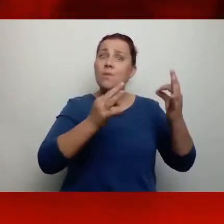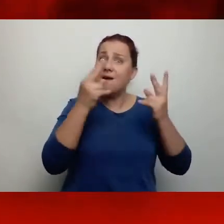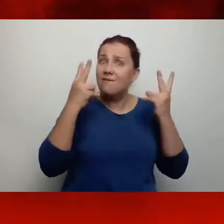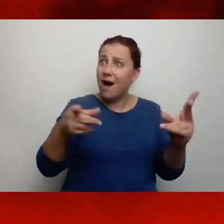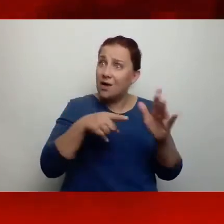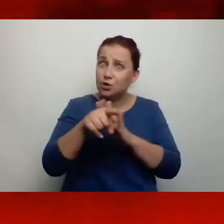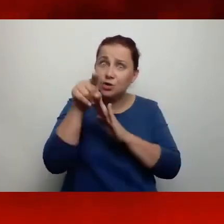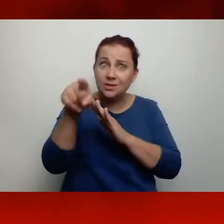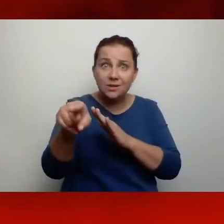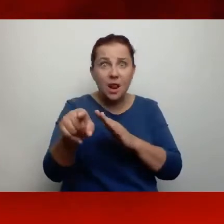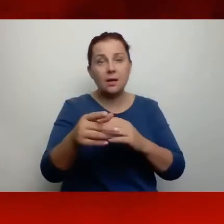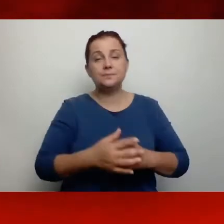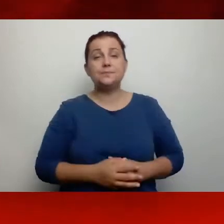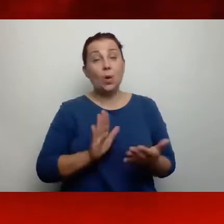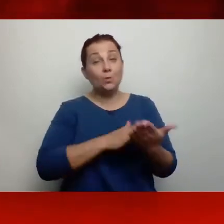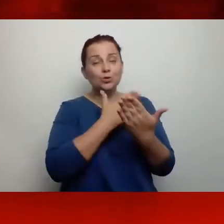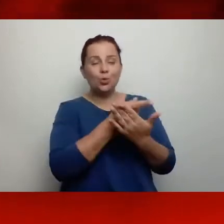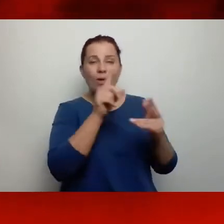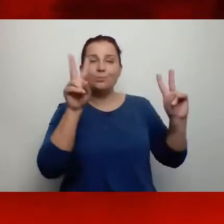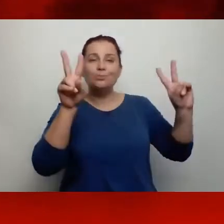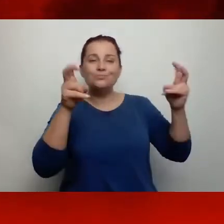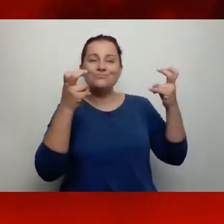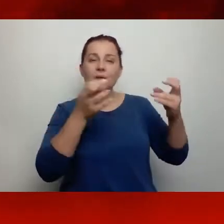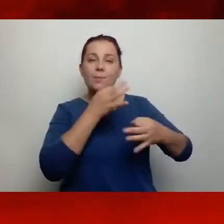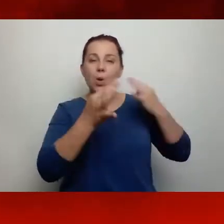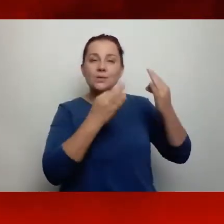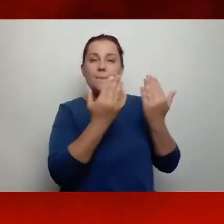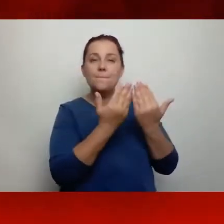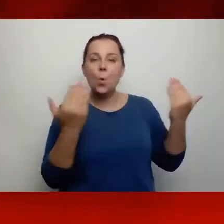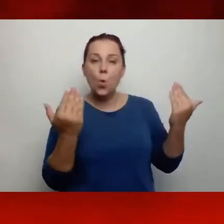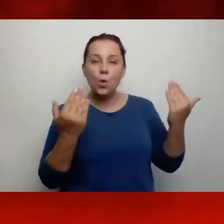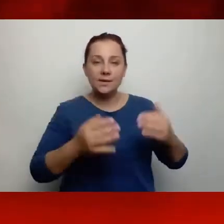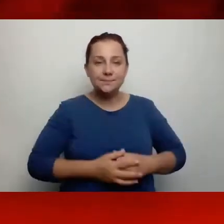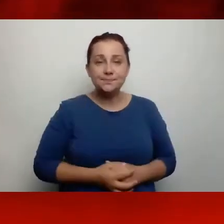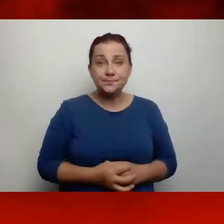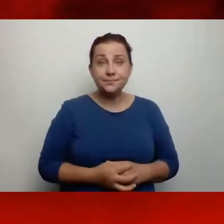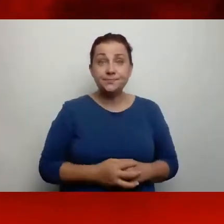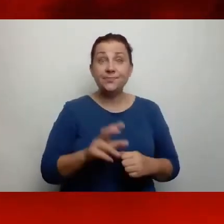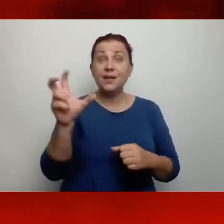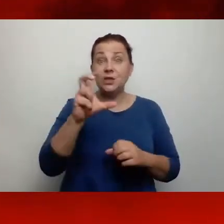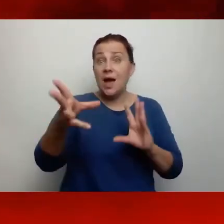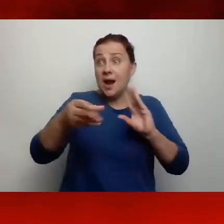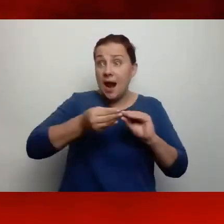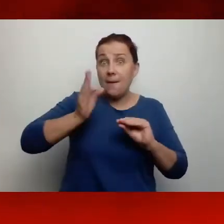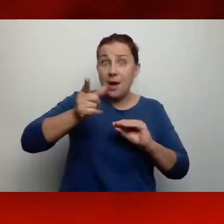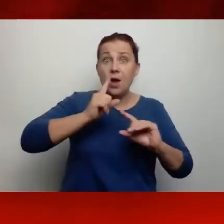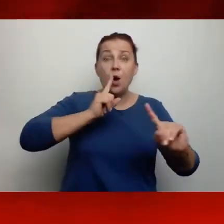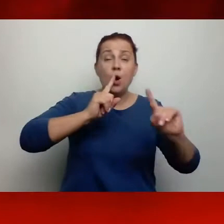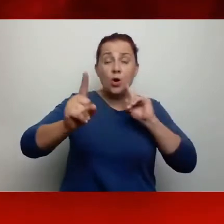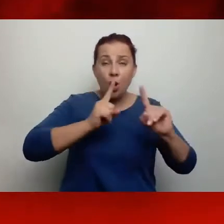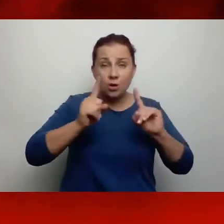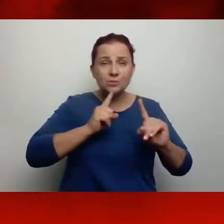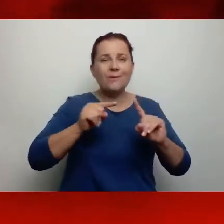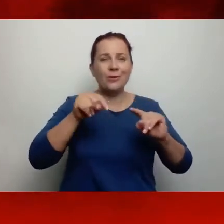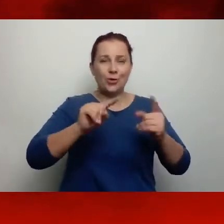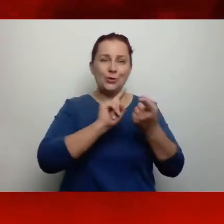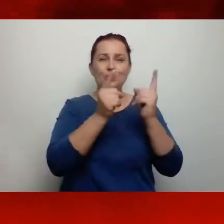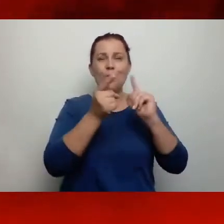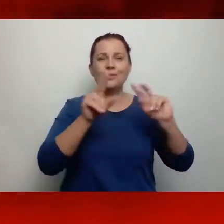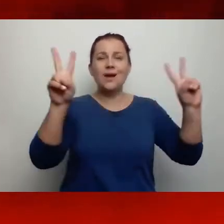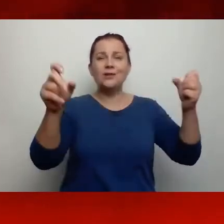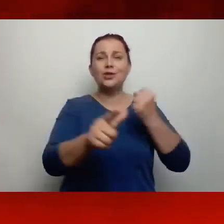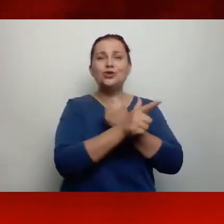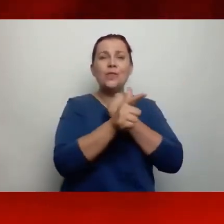właśnie, ale już w czwartek będziemy między nimi z nim właśnie rozmawiać w audycji 70 twarzy Kaczmarskiego o